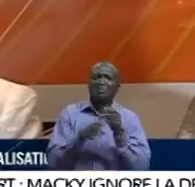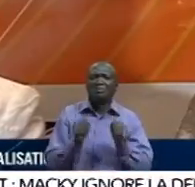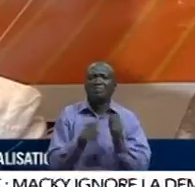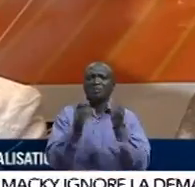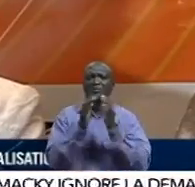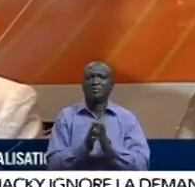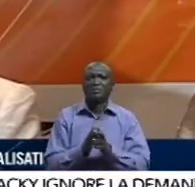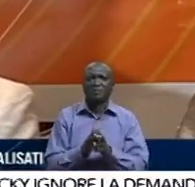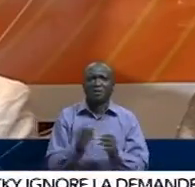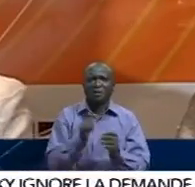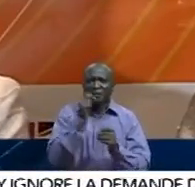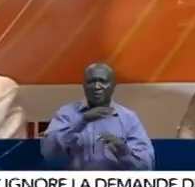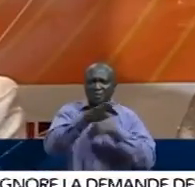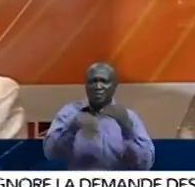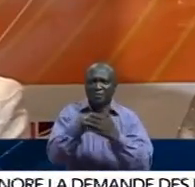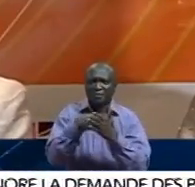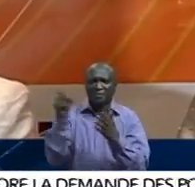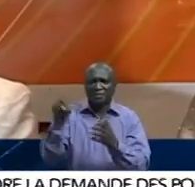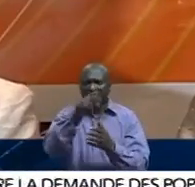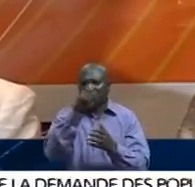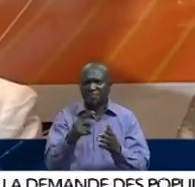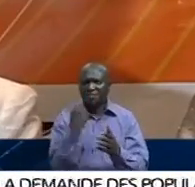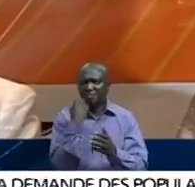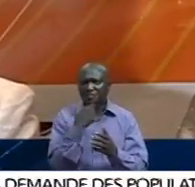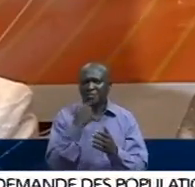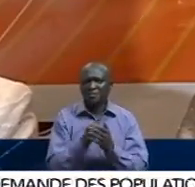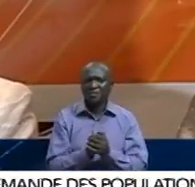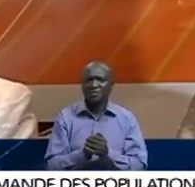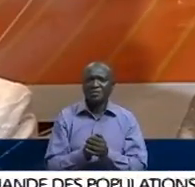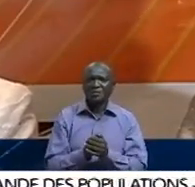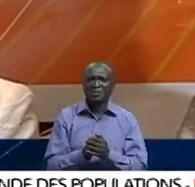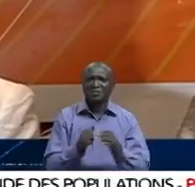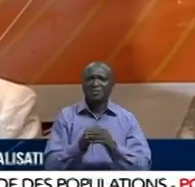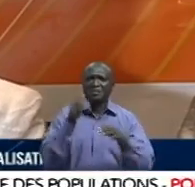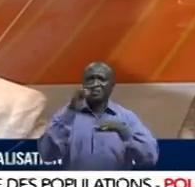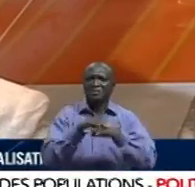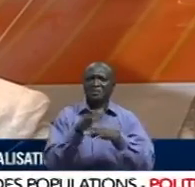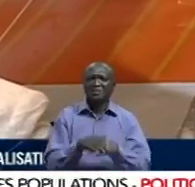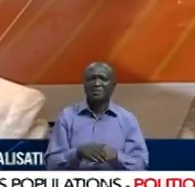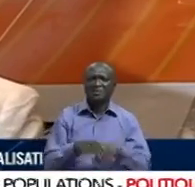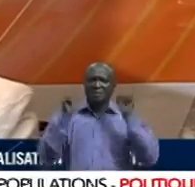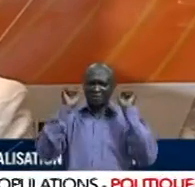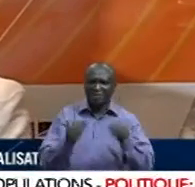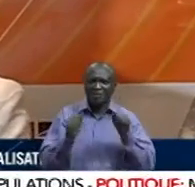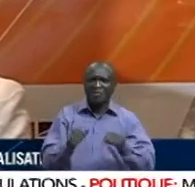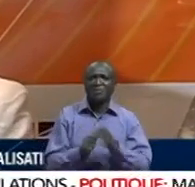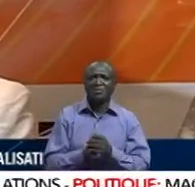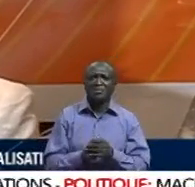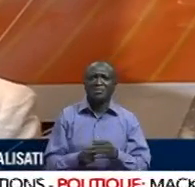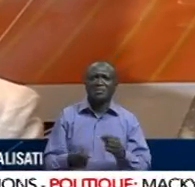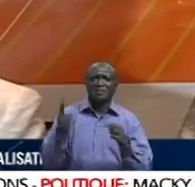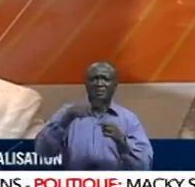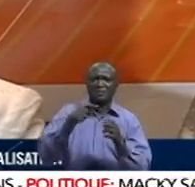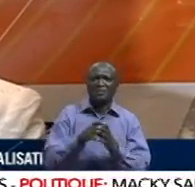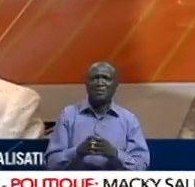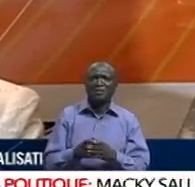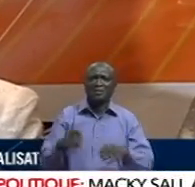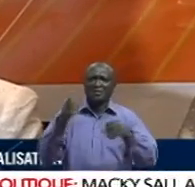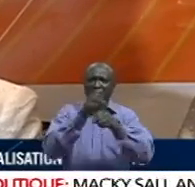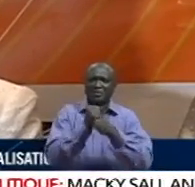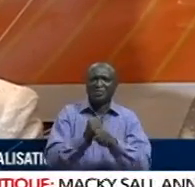maternelle ce sont tous des questions qui impactent sur la capacité d'un pays à capturer